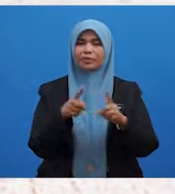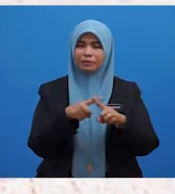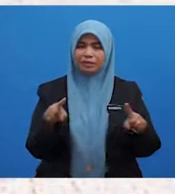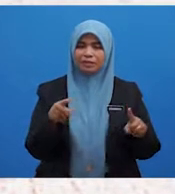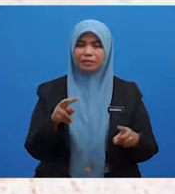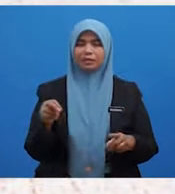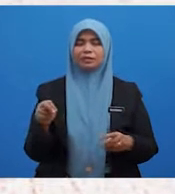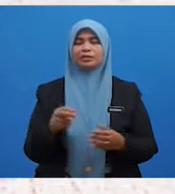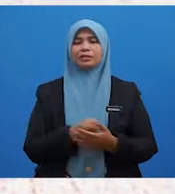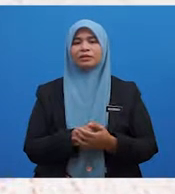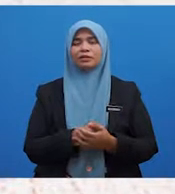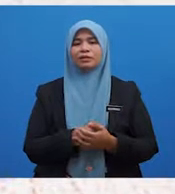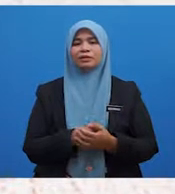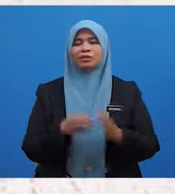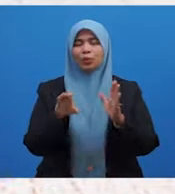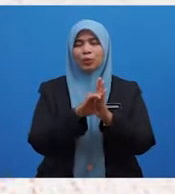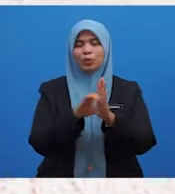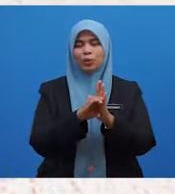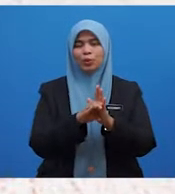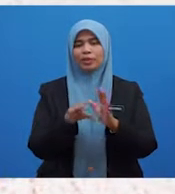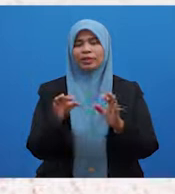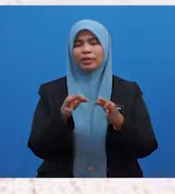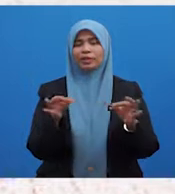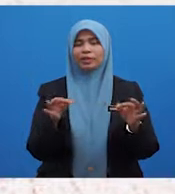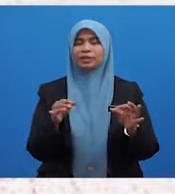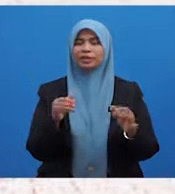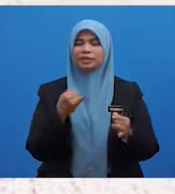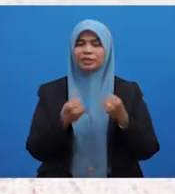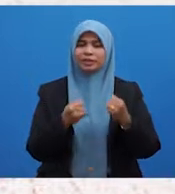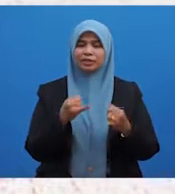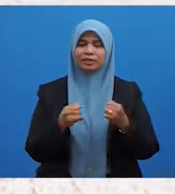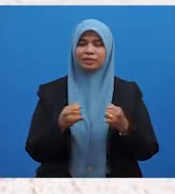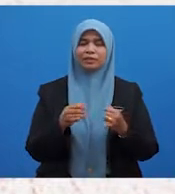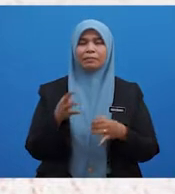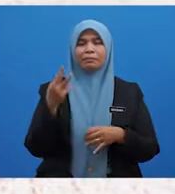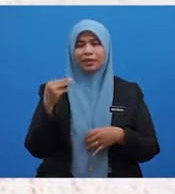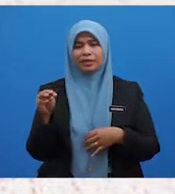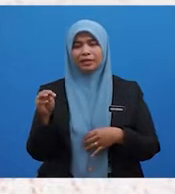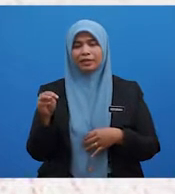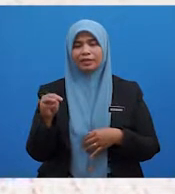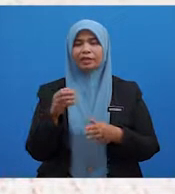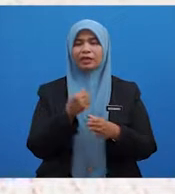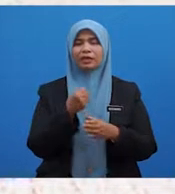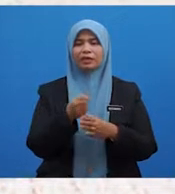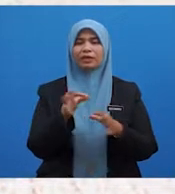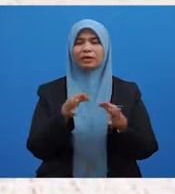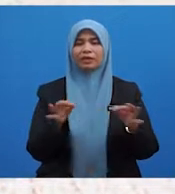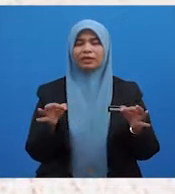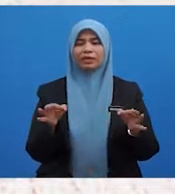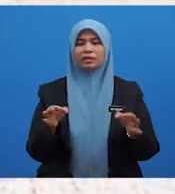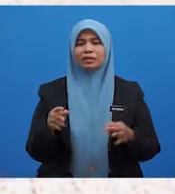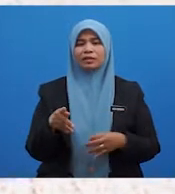boleh digunakan. Contohnya ayat jika, maka atau